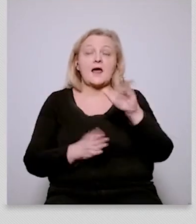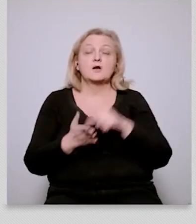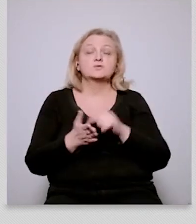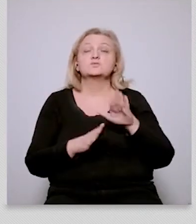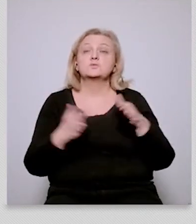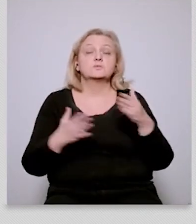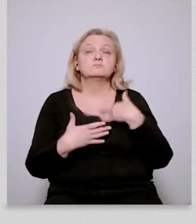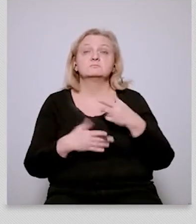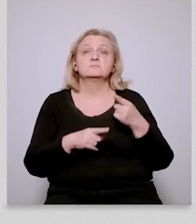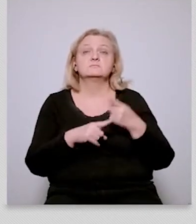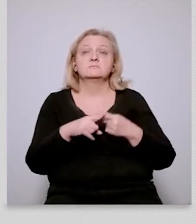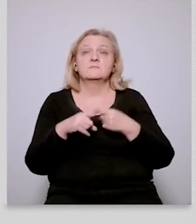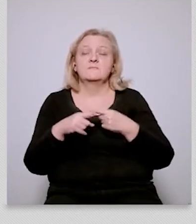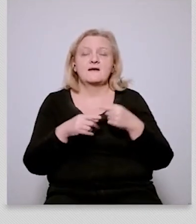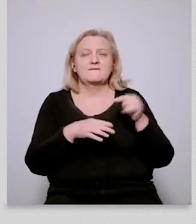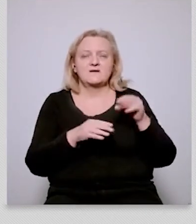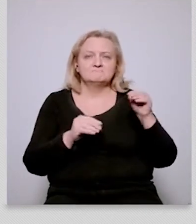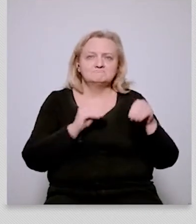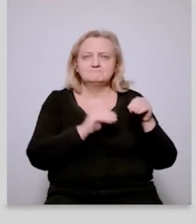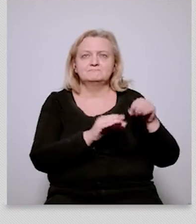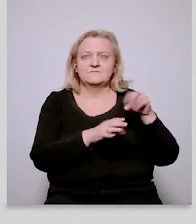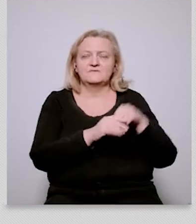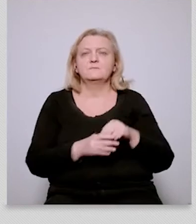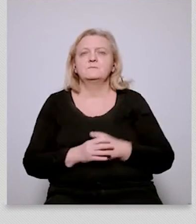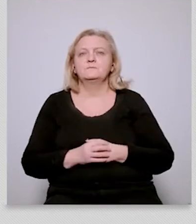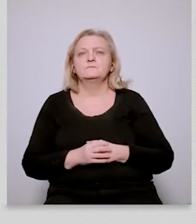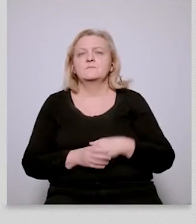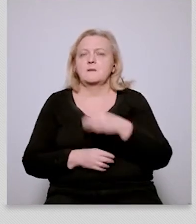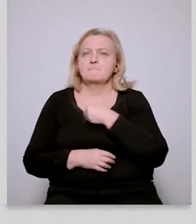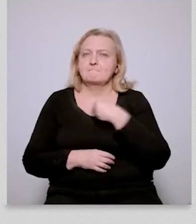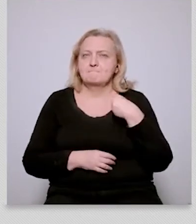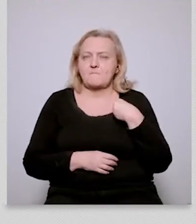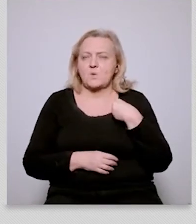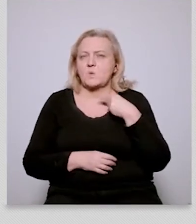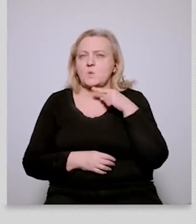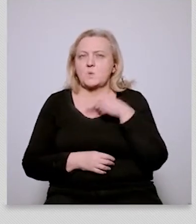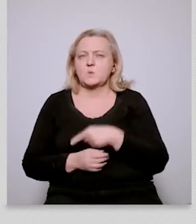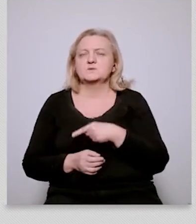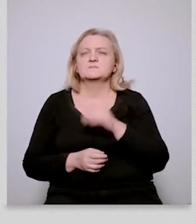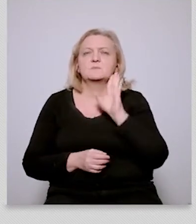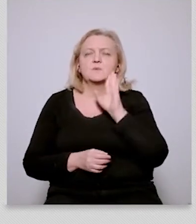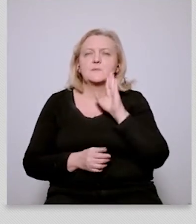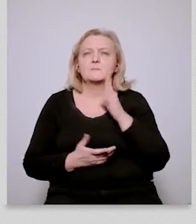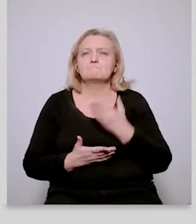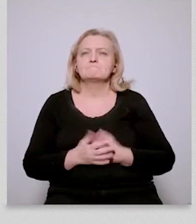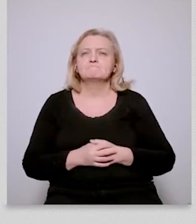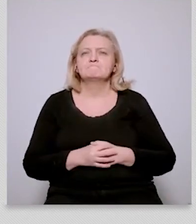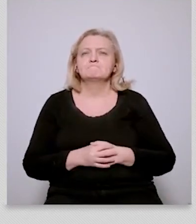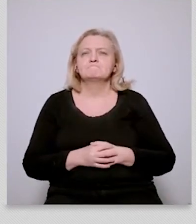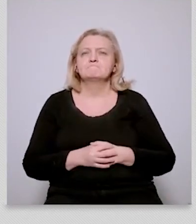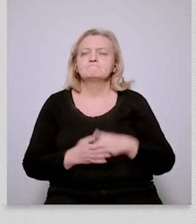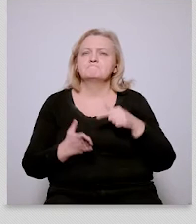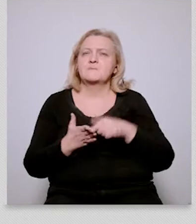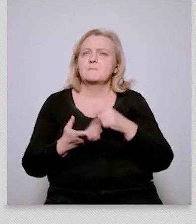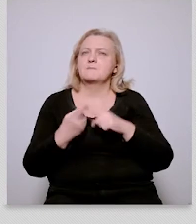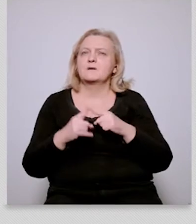bardzo sfragmentaryzowana w Polsce jednak ona ta scena